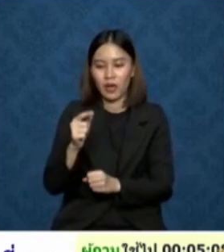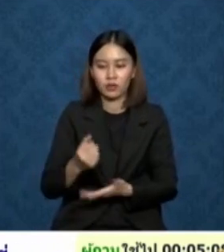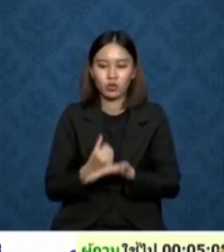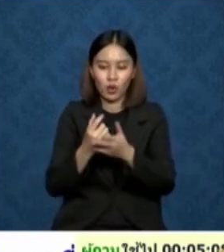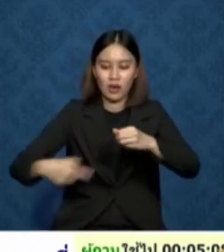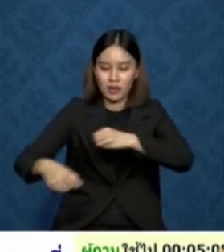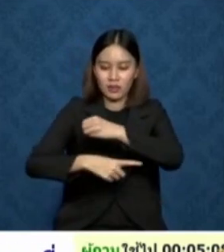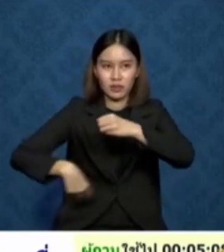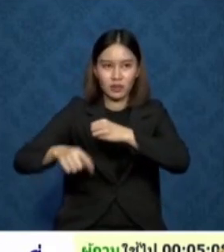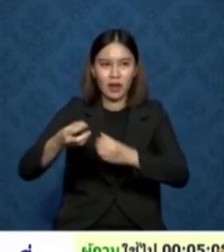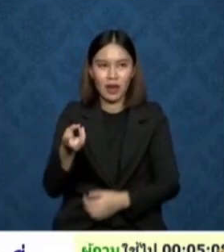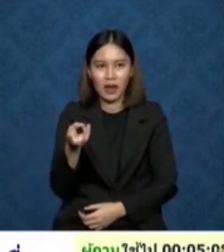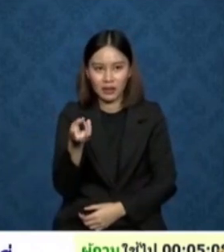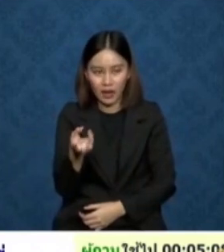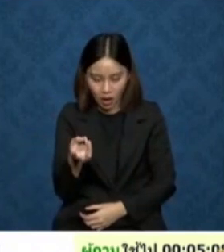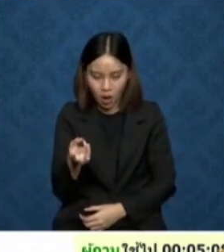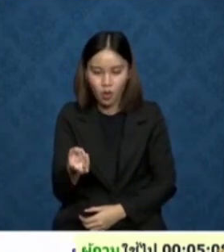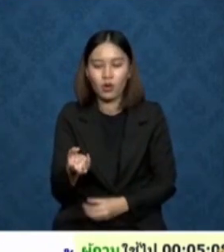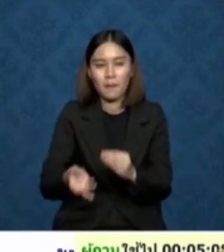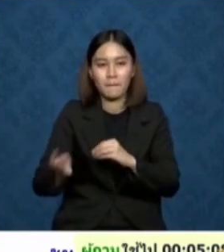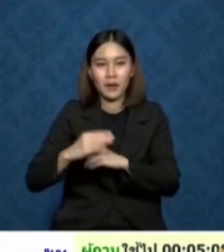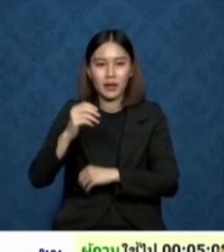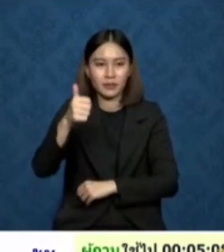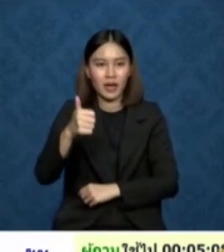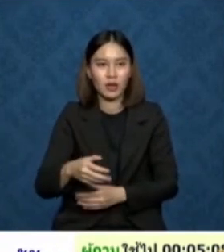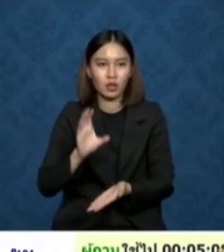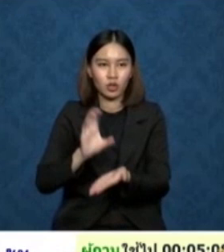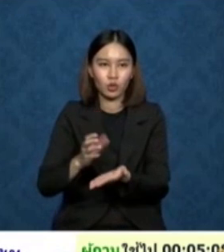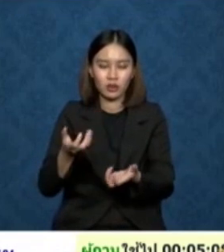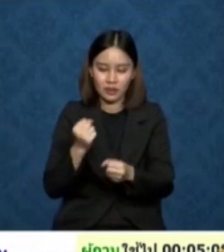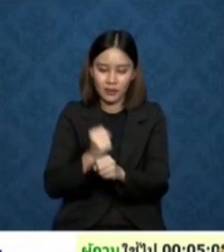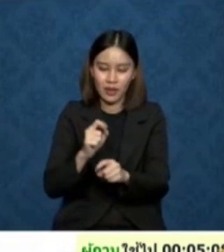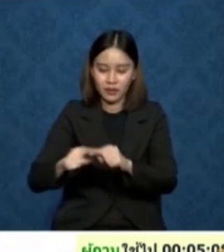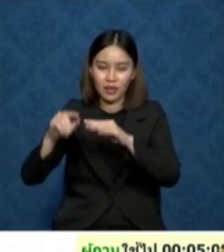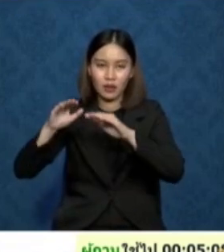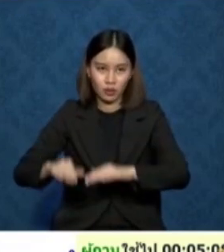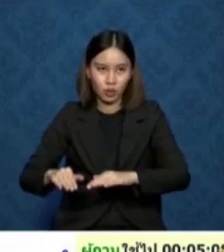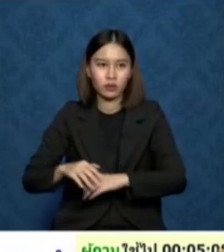ไชาวนามีปลายมานข้าวทมากข้น ก็ทำใหตนทุนอก corpoฐาน Ve